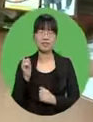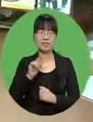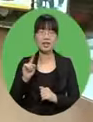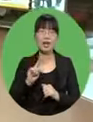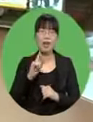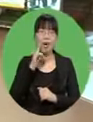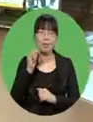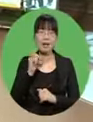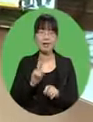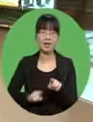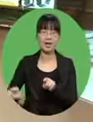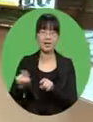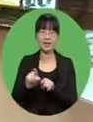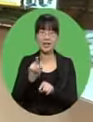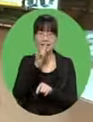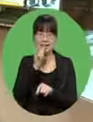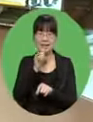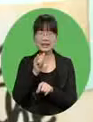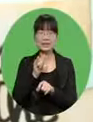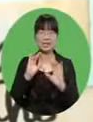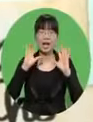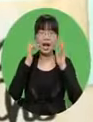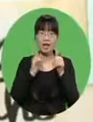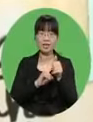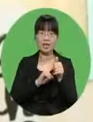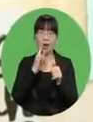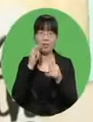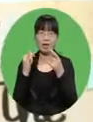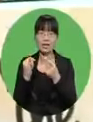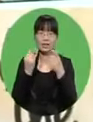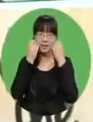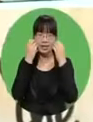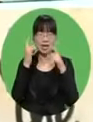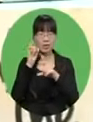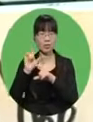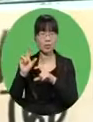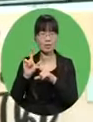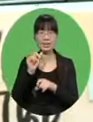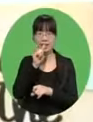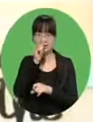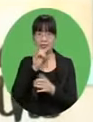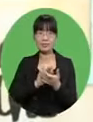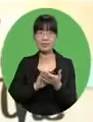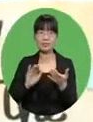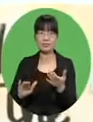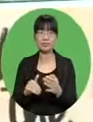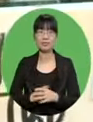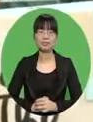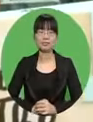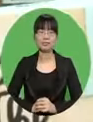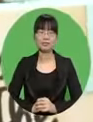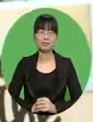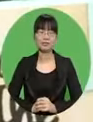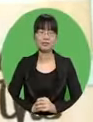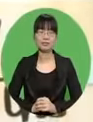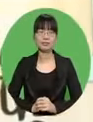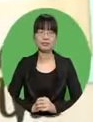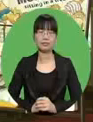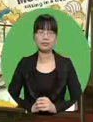어느덧 엄마를 앞지르기 시작한 아이들. 엄마에게도 새로운 고민이 생겼습니다.